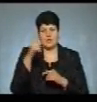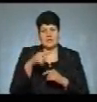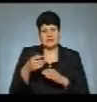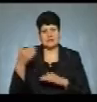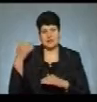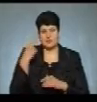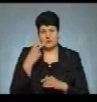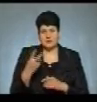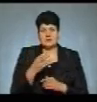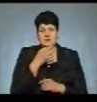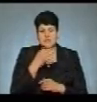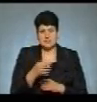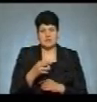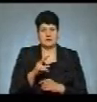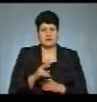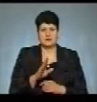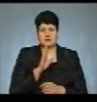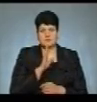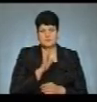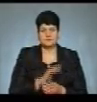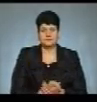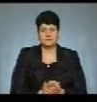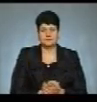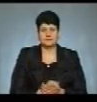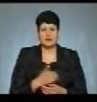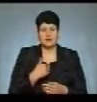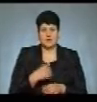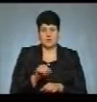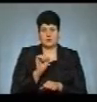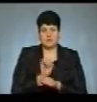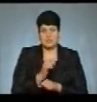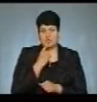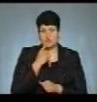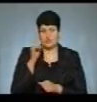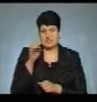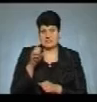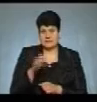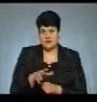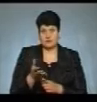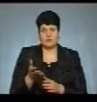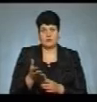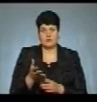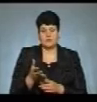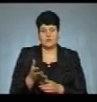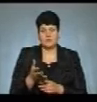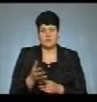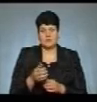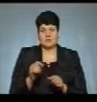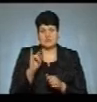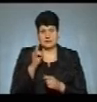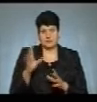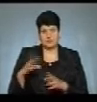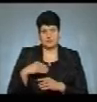яка не назвала свого прізвища. Я зупинилася на червоне світло світлофора, з дитиною їхали